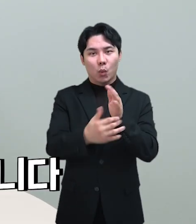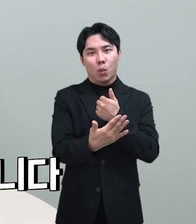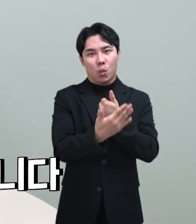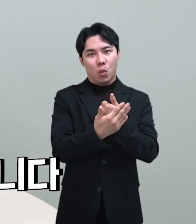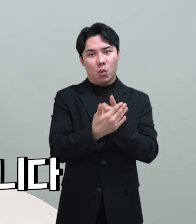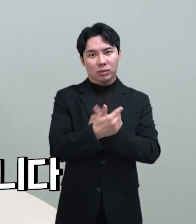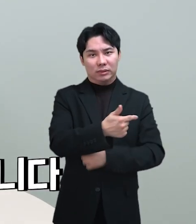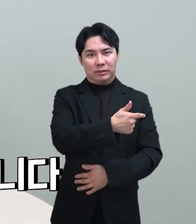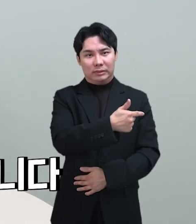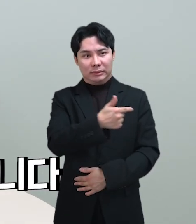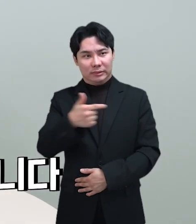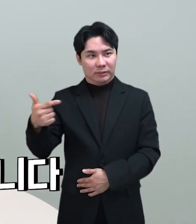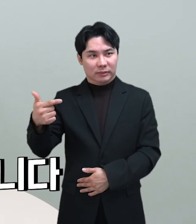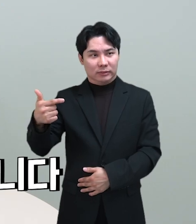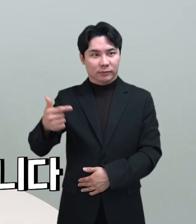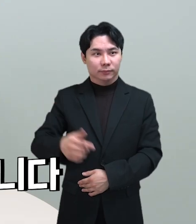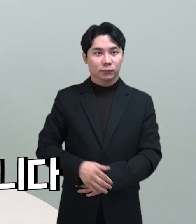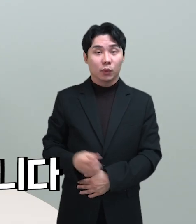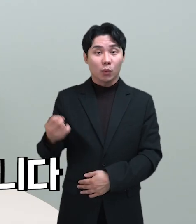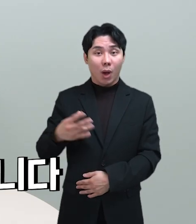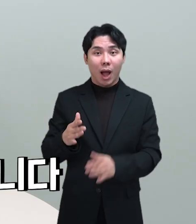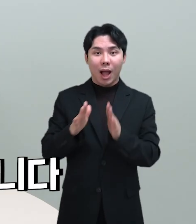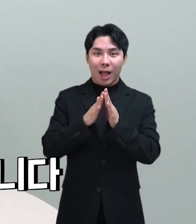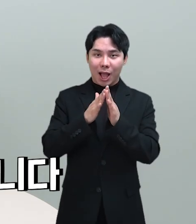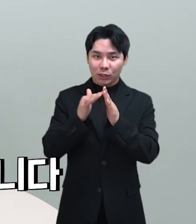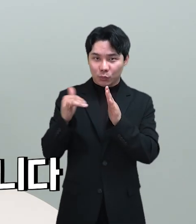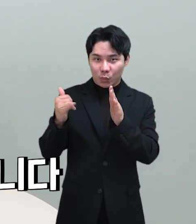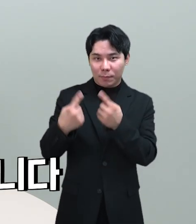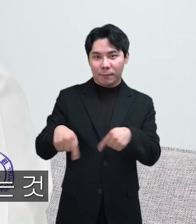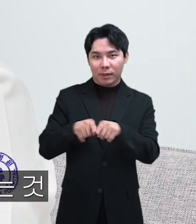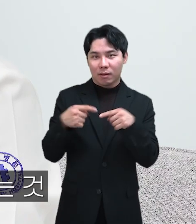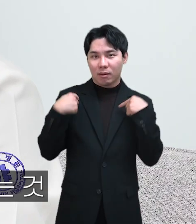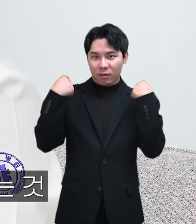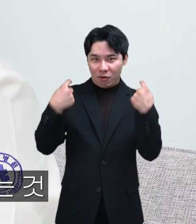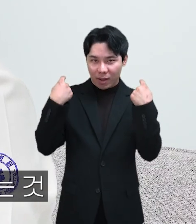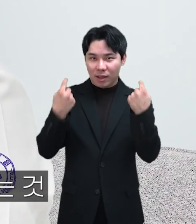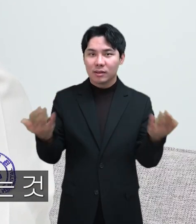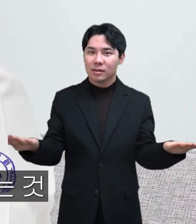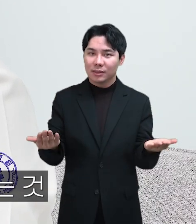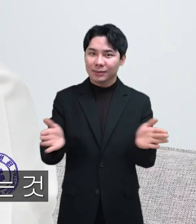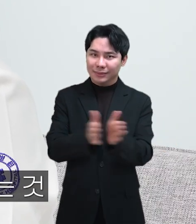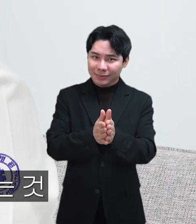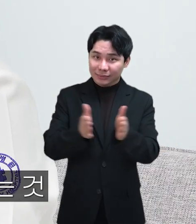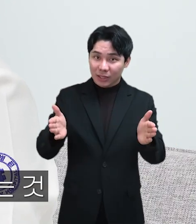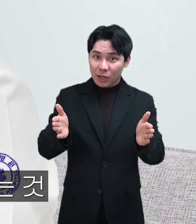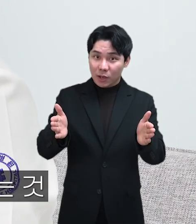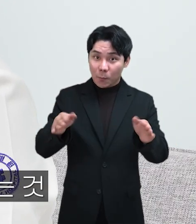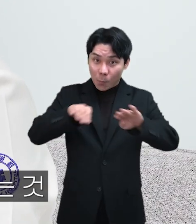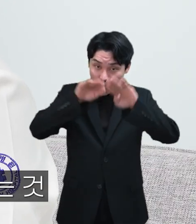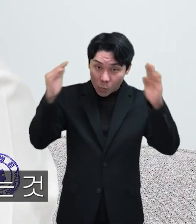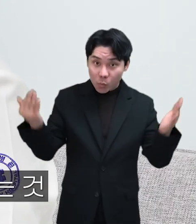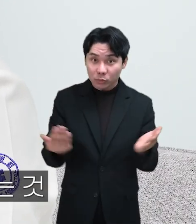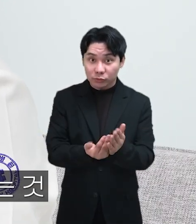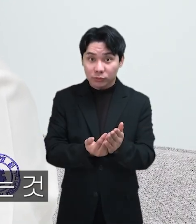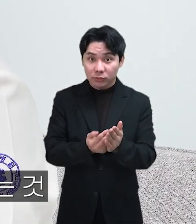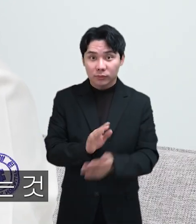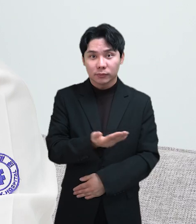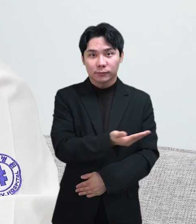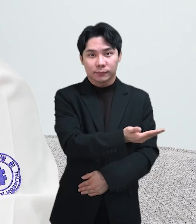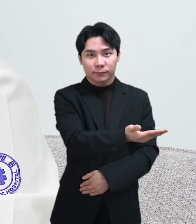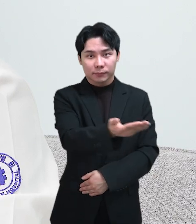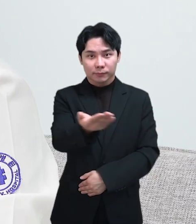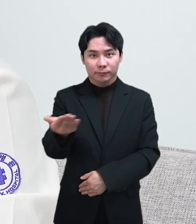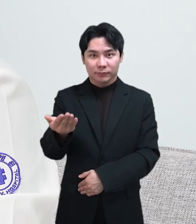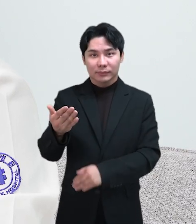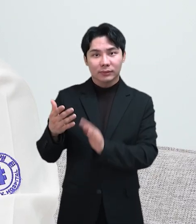여러분이 인생에서 하고 싶은 일을 할 수 있게 도와줄 겁니다. 장을 보러 가는 거, 또 가족들과 여행을 가는 거,